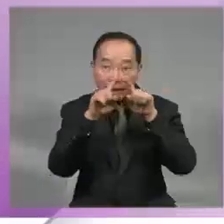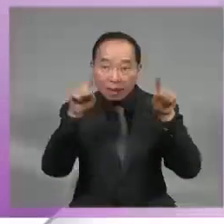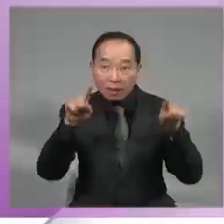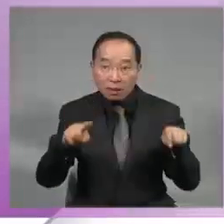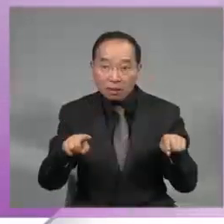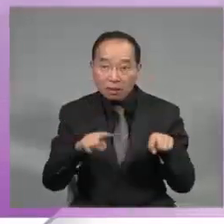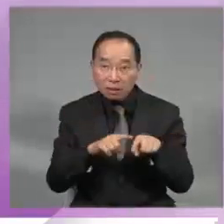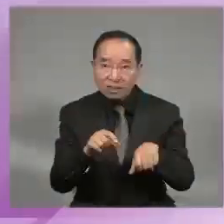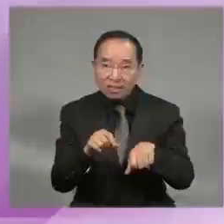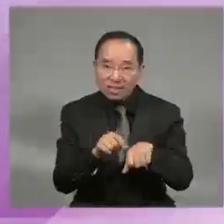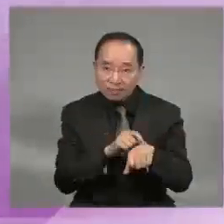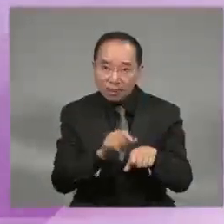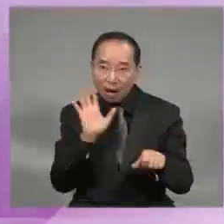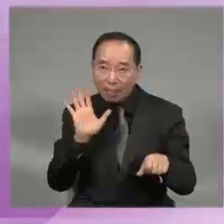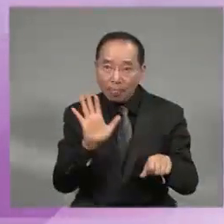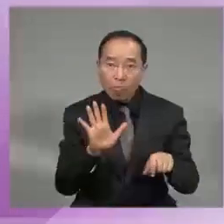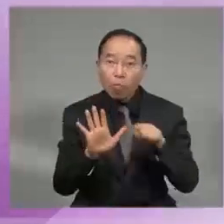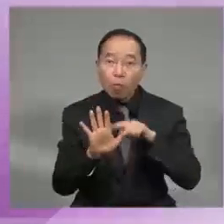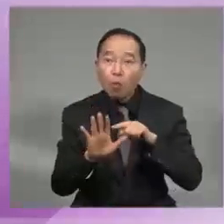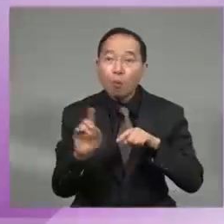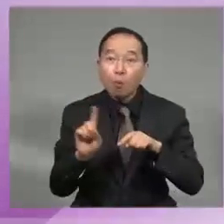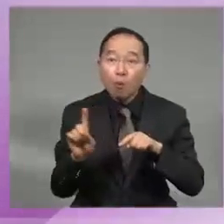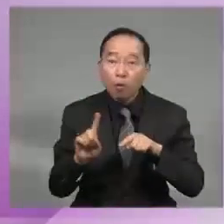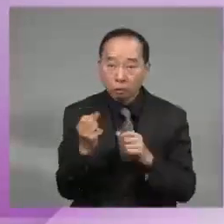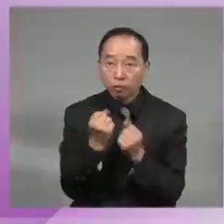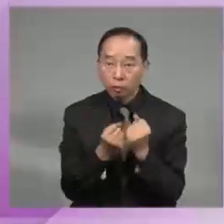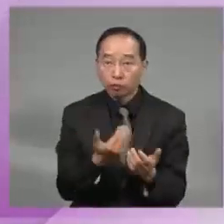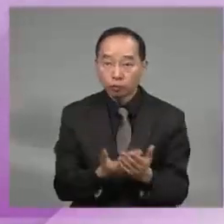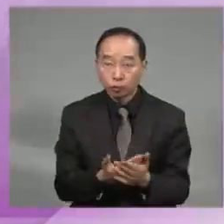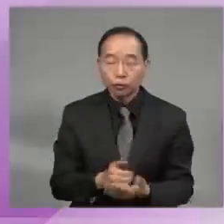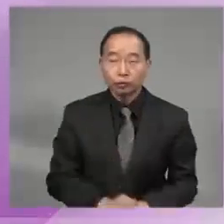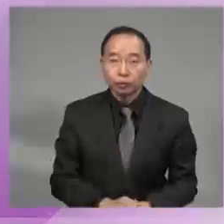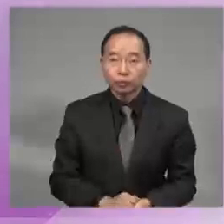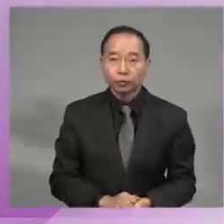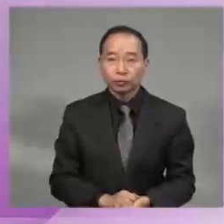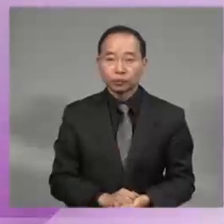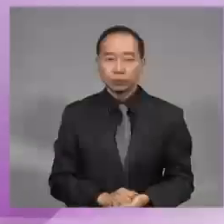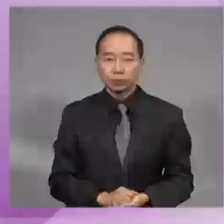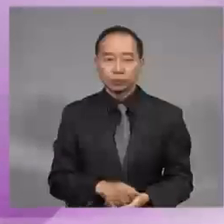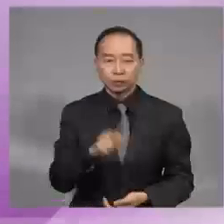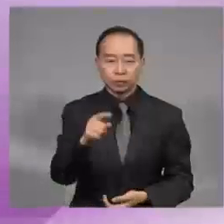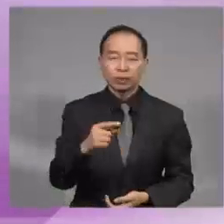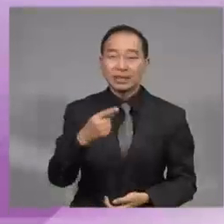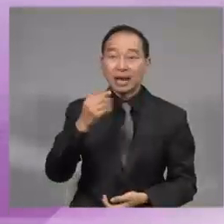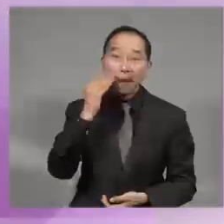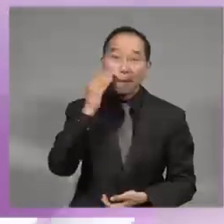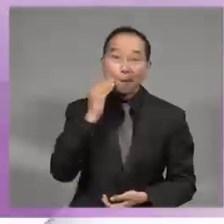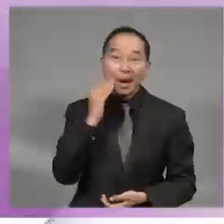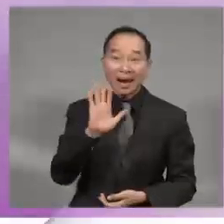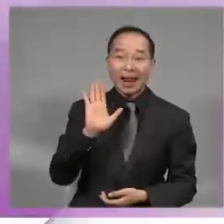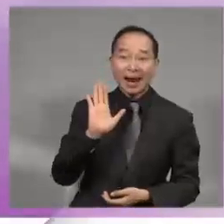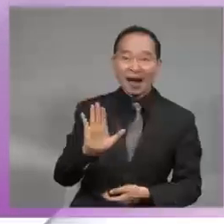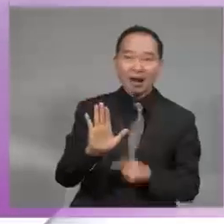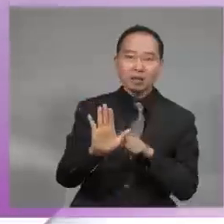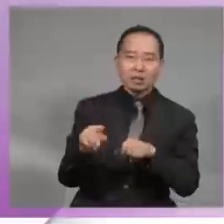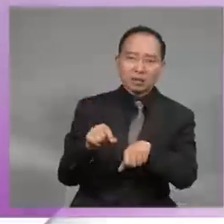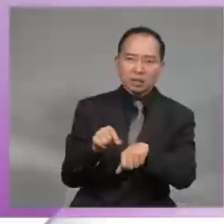하던데 저거 좀 설명 부탁드려도 될까요? 네, 지금 저 앞뒤에 붙어있는 종이가